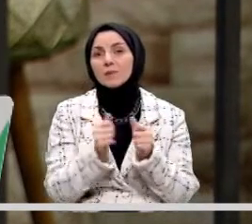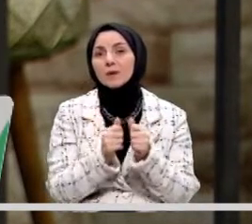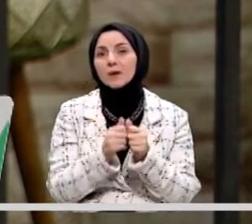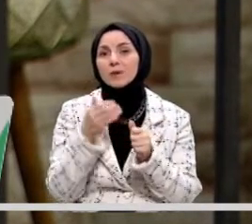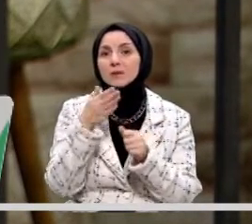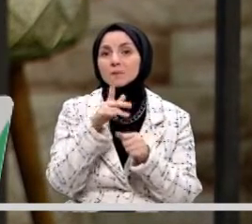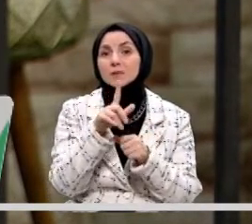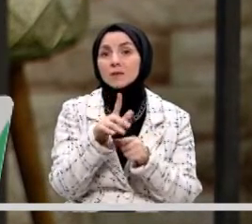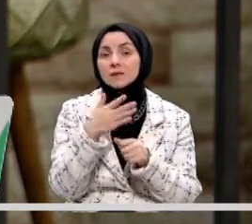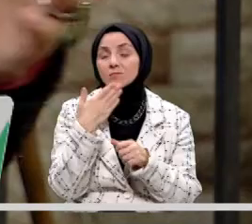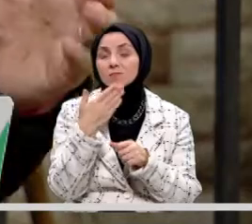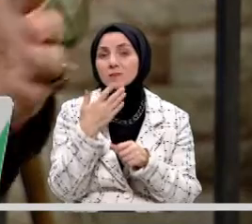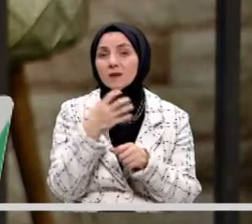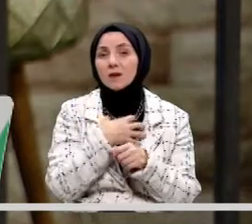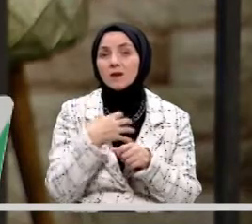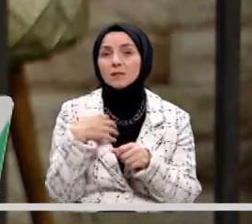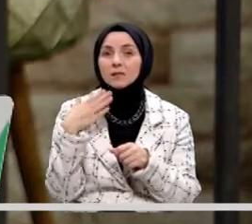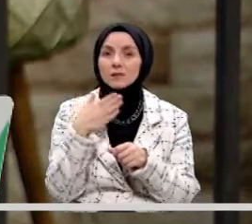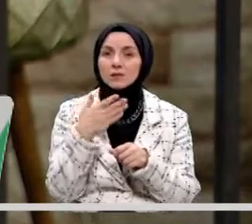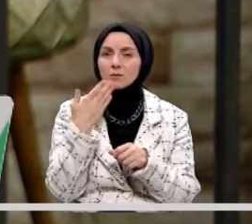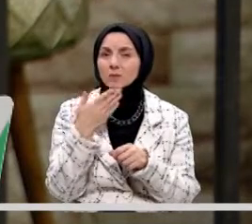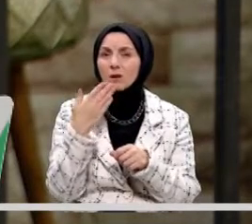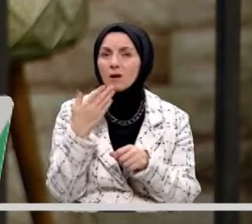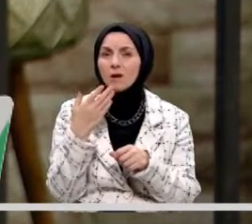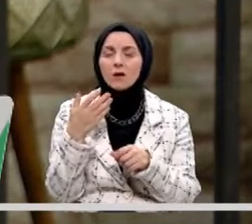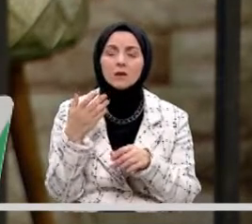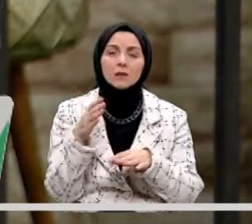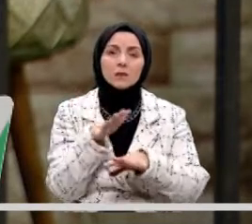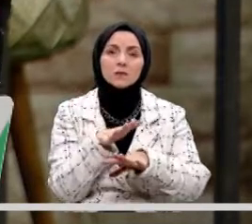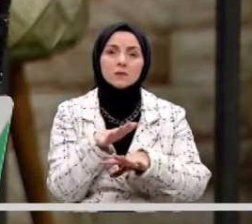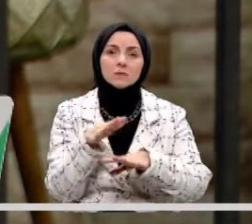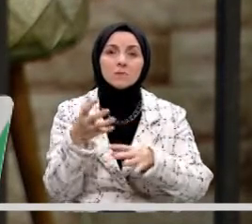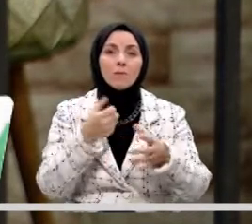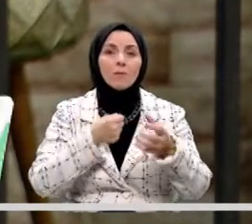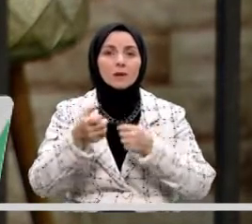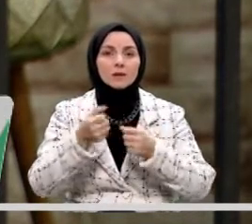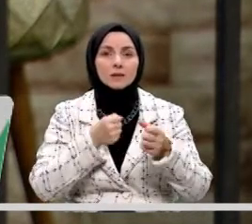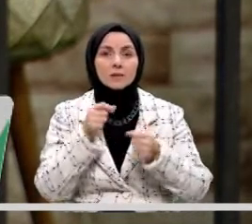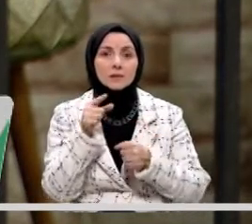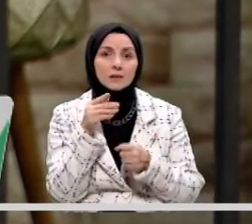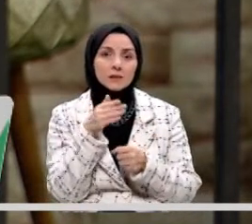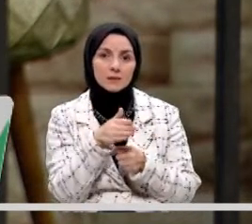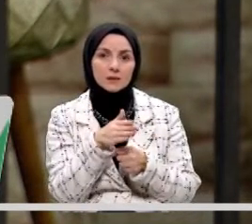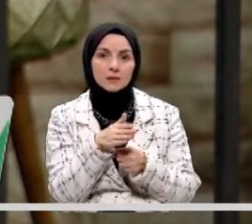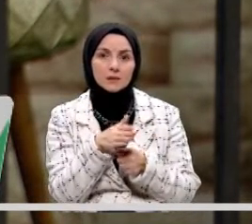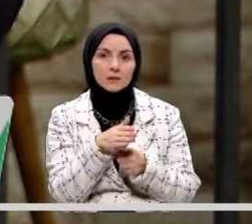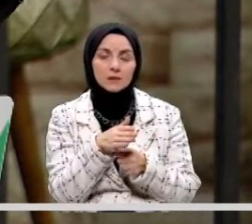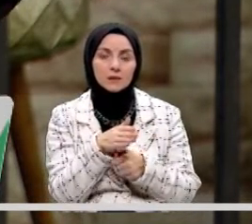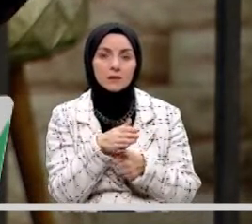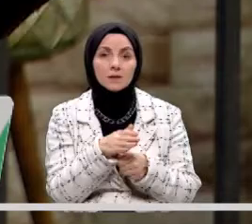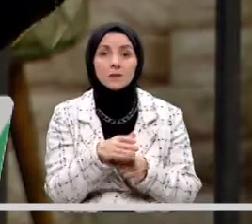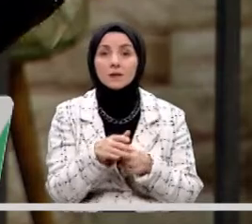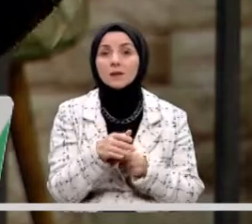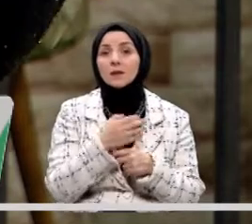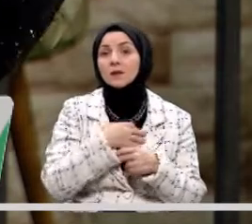da mesela anne gidecek alışverişe markete gitti değil mi diyecek ki anneciğim Sana zahmet sen şuna bir bakar mısın o diyecek ben bakarım hiç duymayacak onu anneciğim